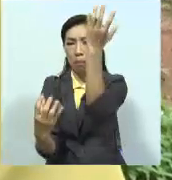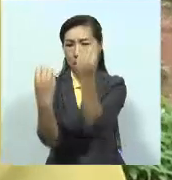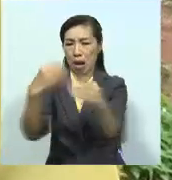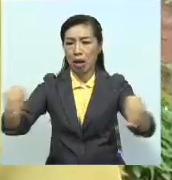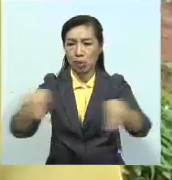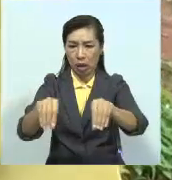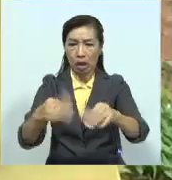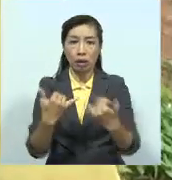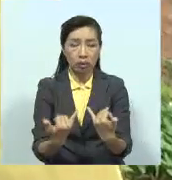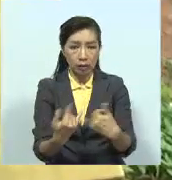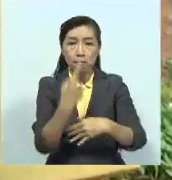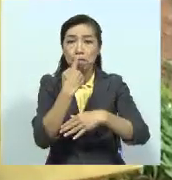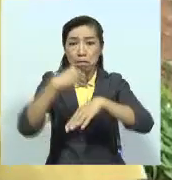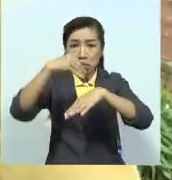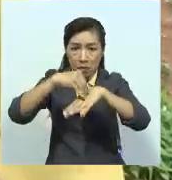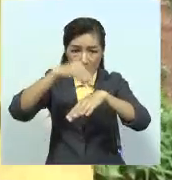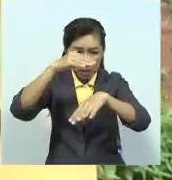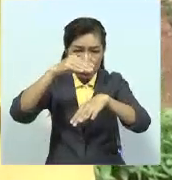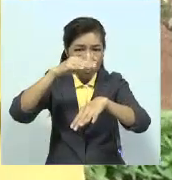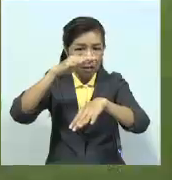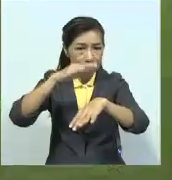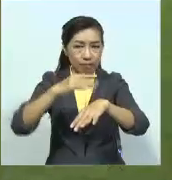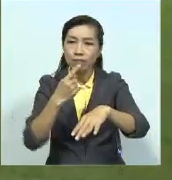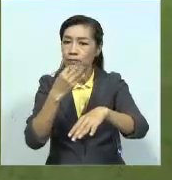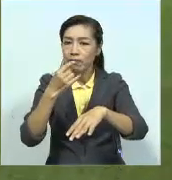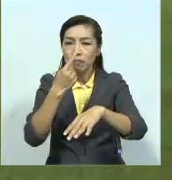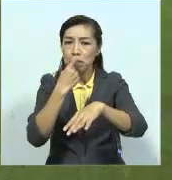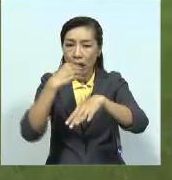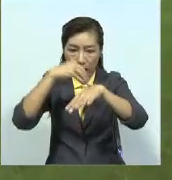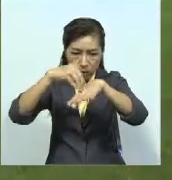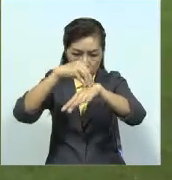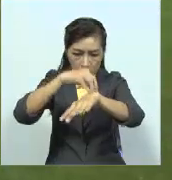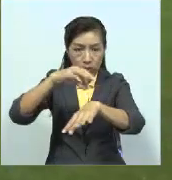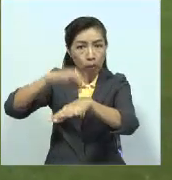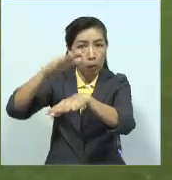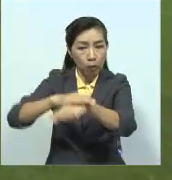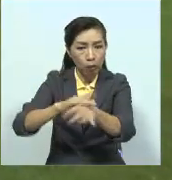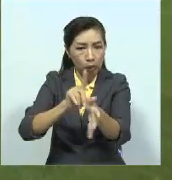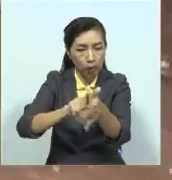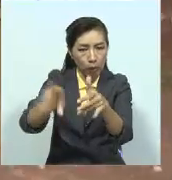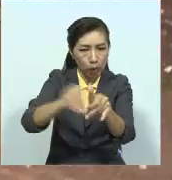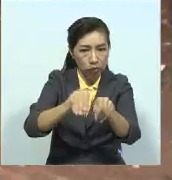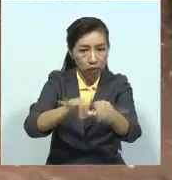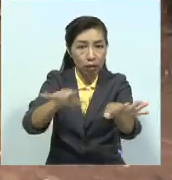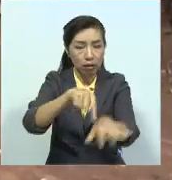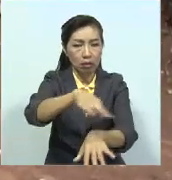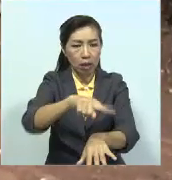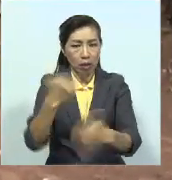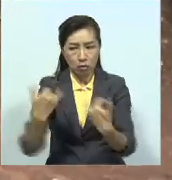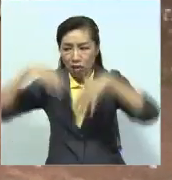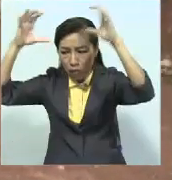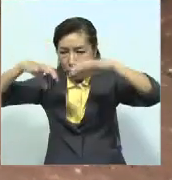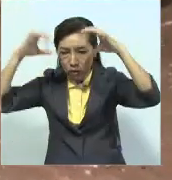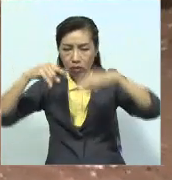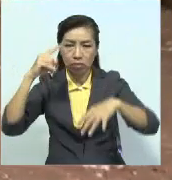กอบกับโรคไข้เลือดออกกำลังระบาดอย่างหนักเนื่องจากเป็นช่วงฤดูฝนก็กลัวว่าเด็กนักเรียนจะถูกยุงกัด